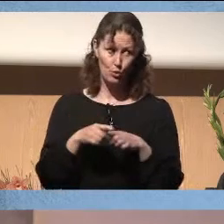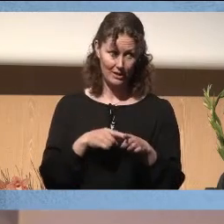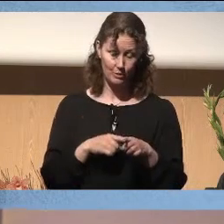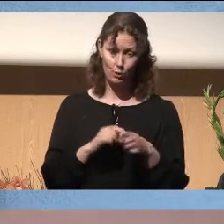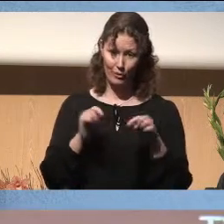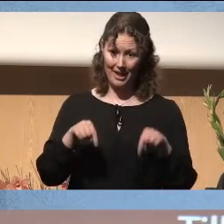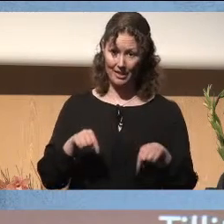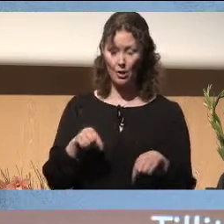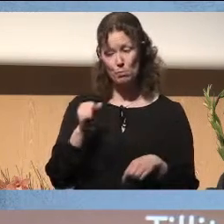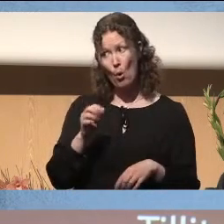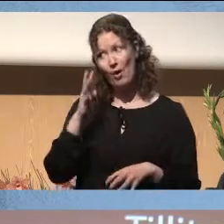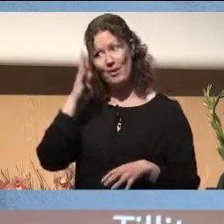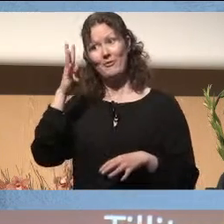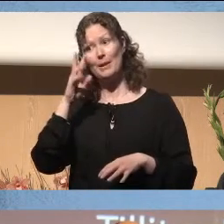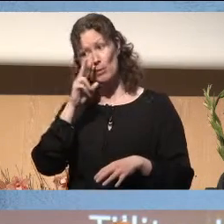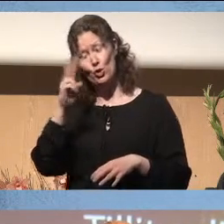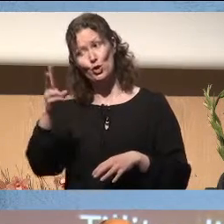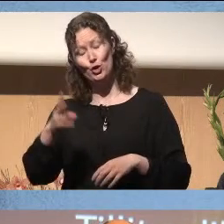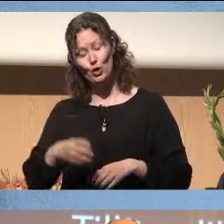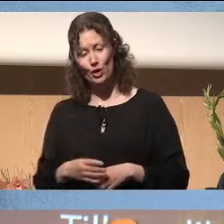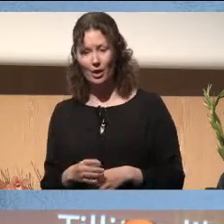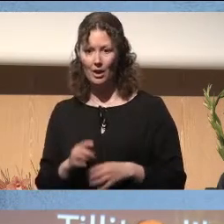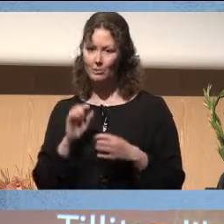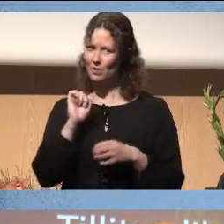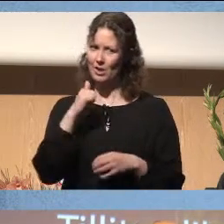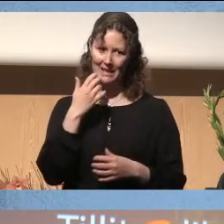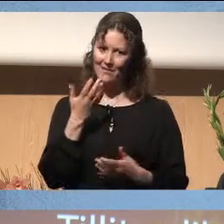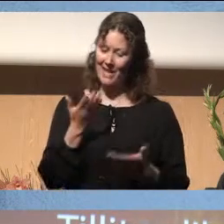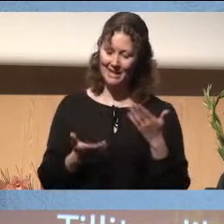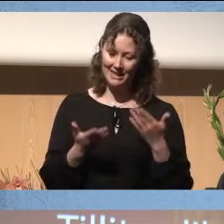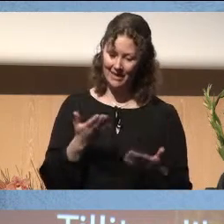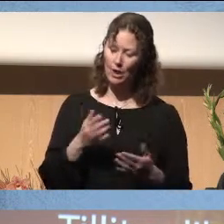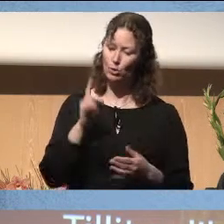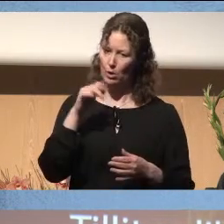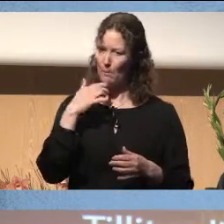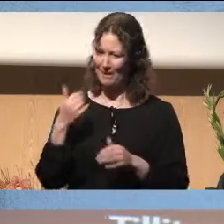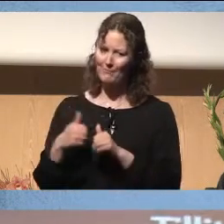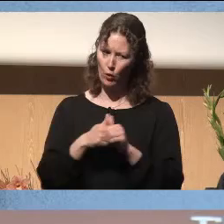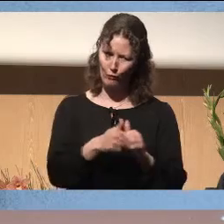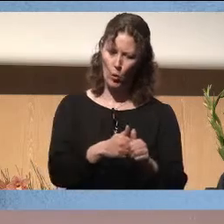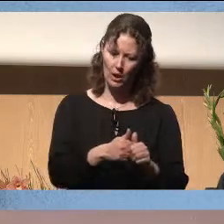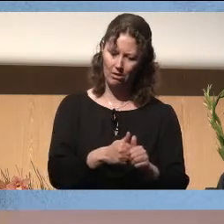for dette. Du må finne på nytt, men du skal ikke være i tvil om at du blir forfulgt.